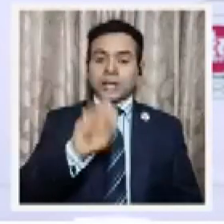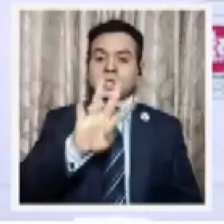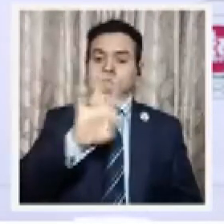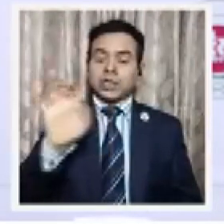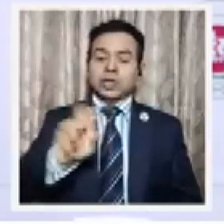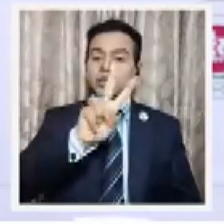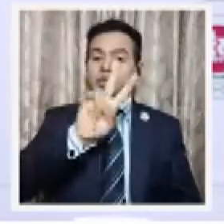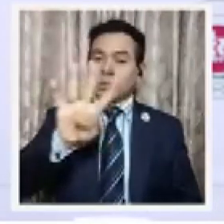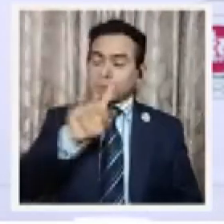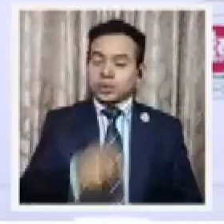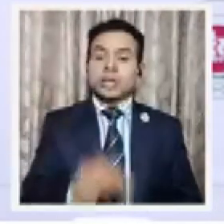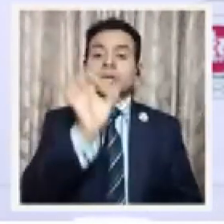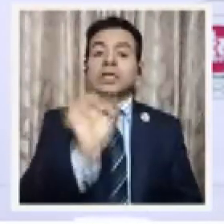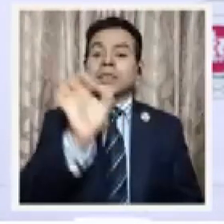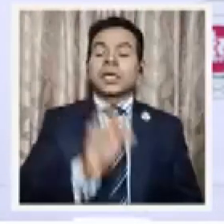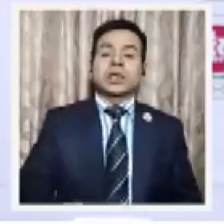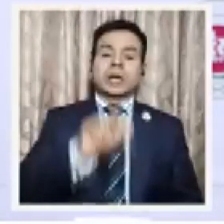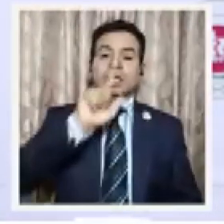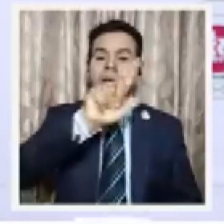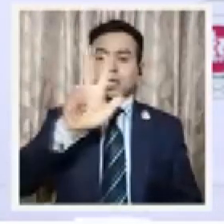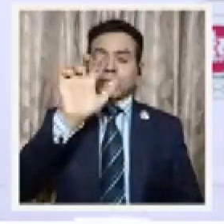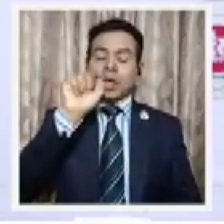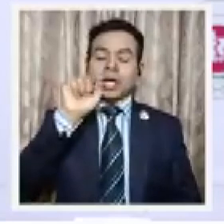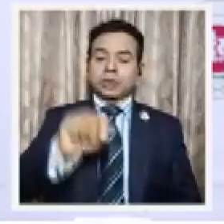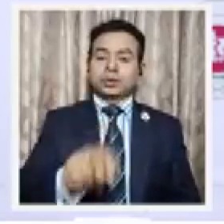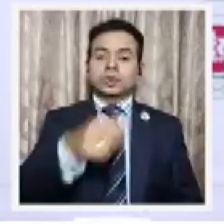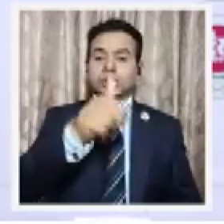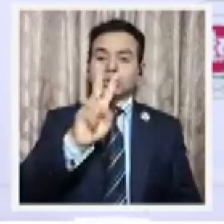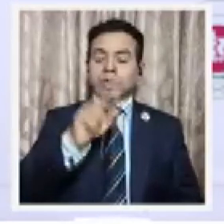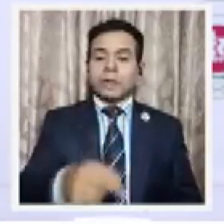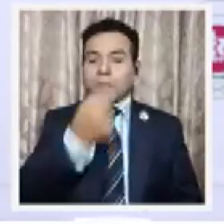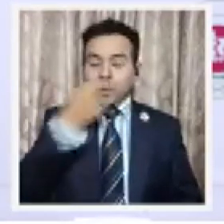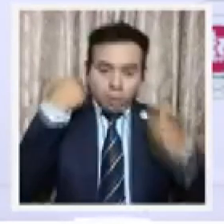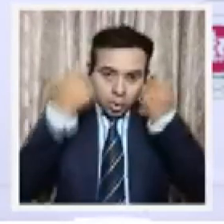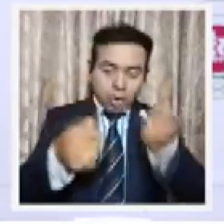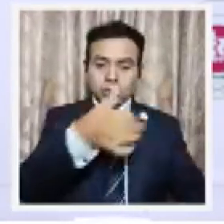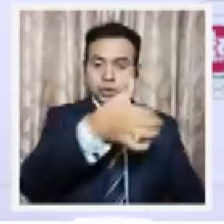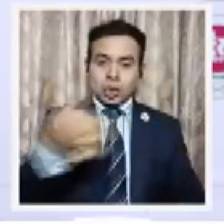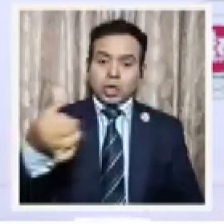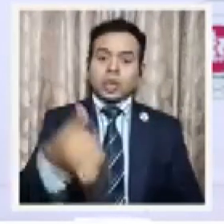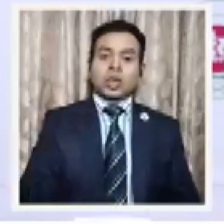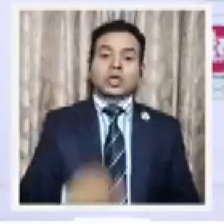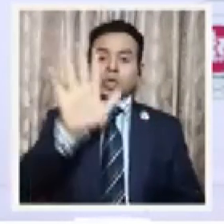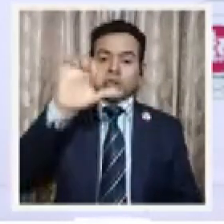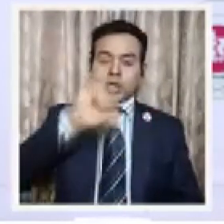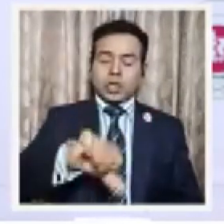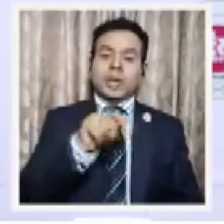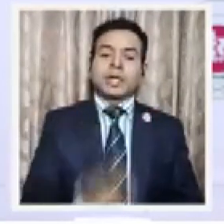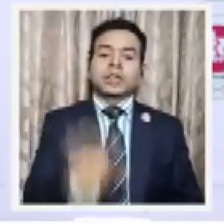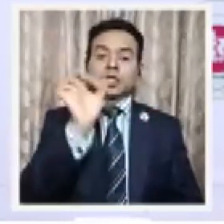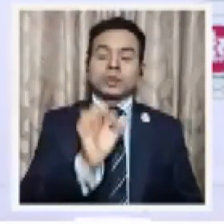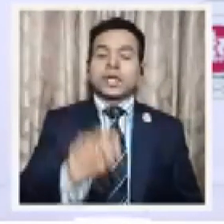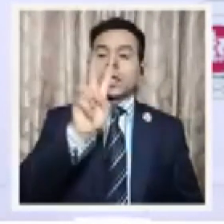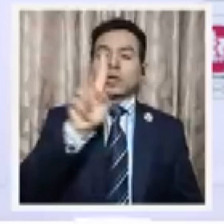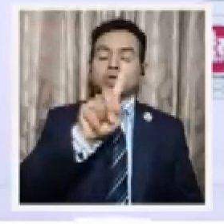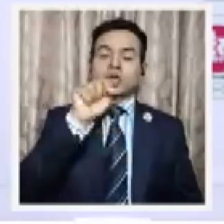12 জন। এ পর্যন্ত মৃত্যুবরণ করেছেন পুরুষ 2,424 জন, শতাংশ হার